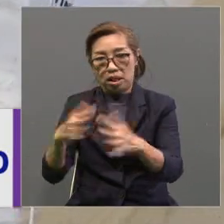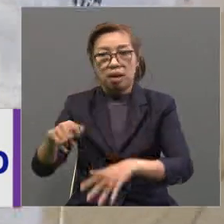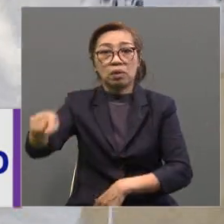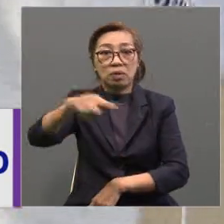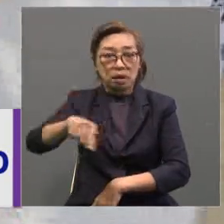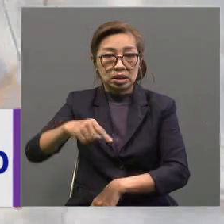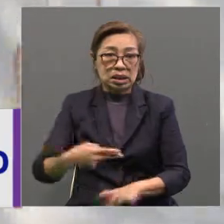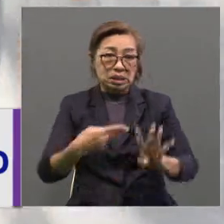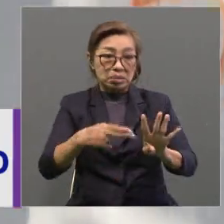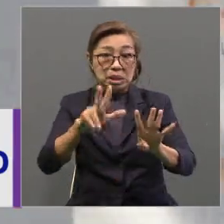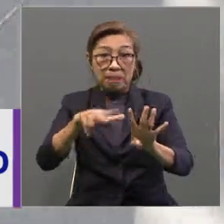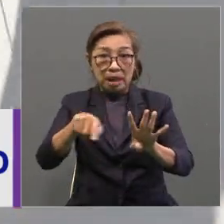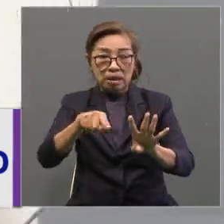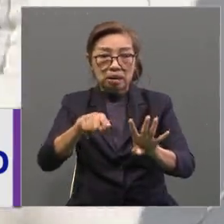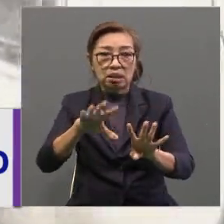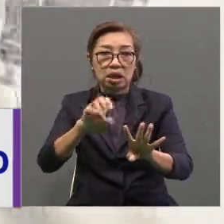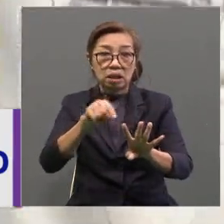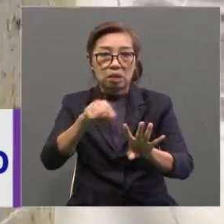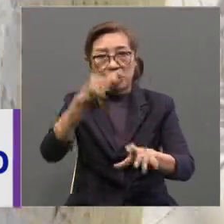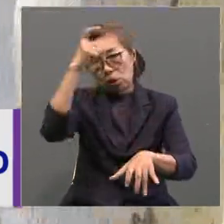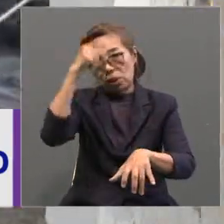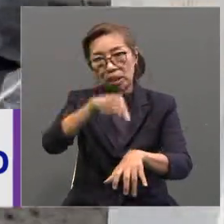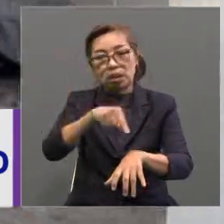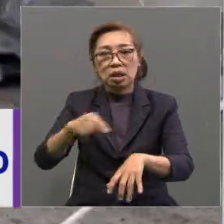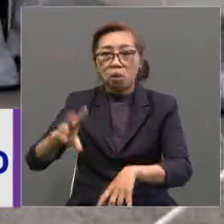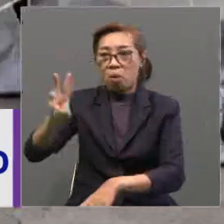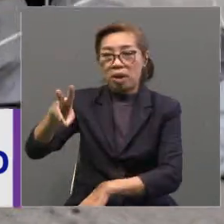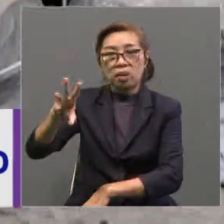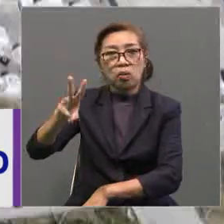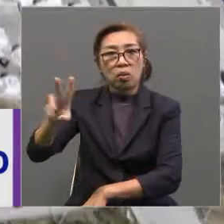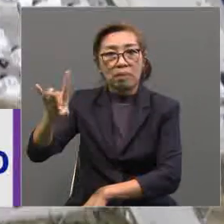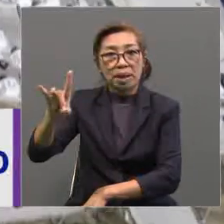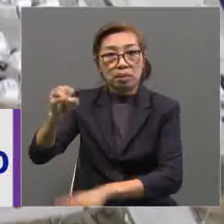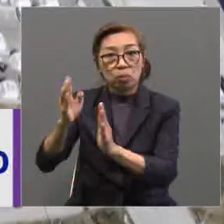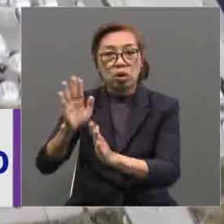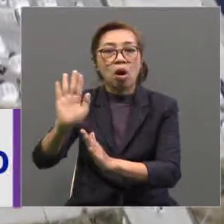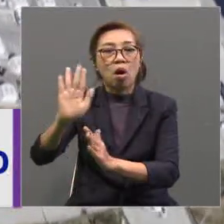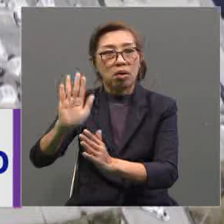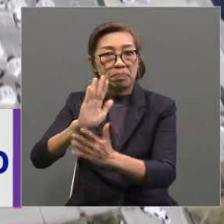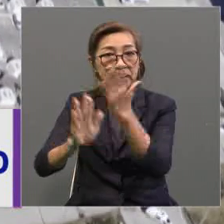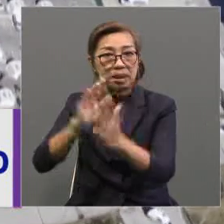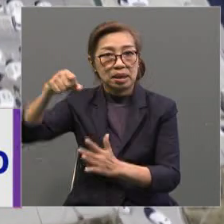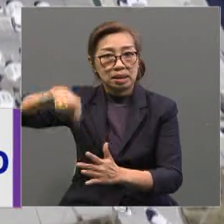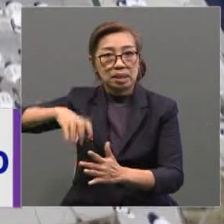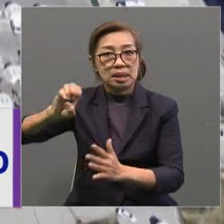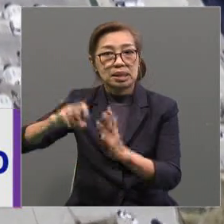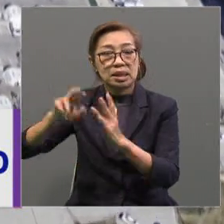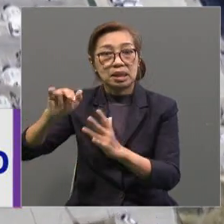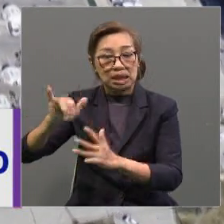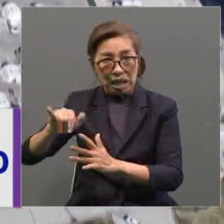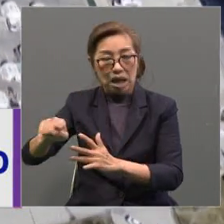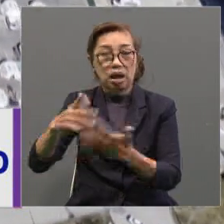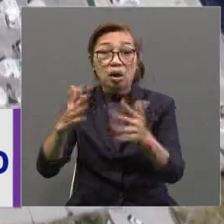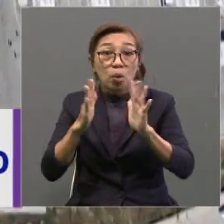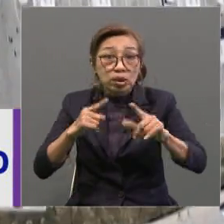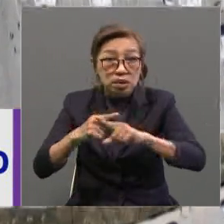จำนวนนี้43,550คนอยู่ที่ตุรกีอีก 6,680คนอยู่ในซีเรียครับนอกจากนี้ทั้ง 2ประเทศยังมีผู้